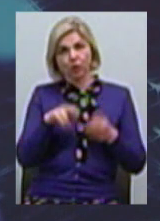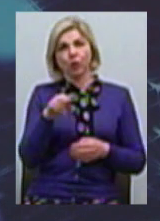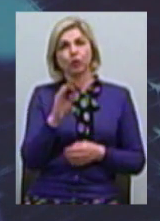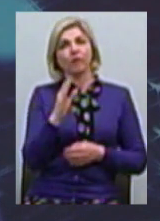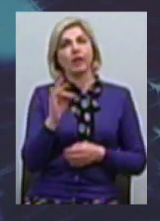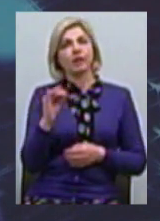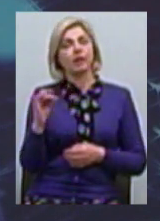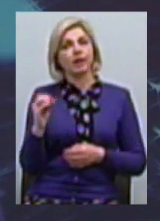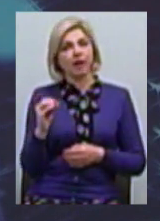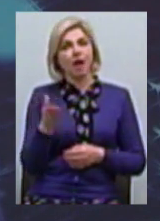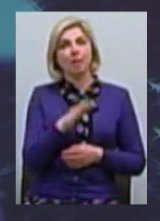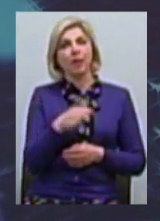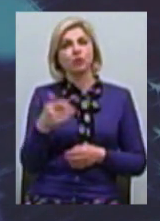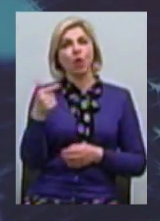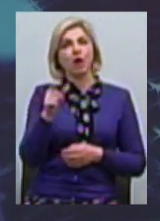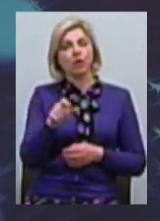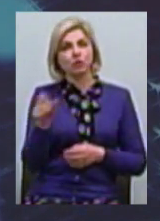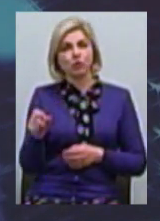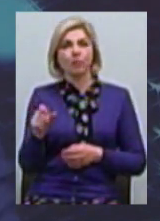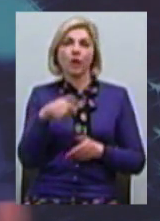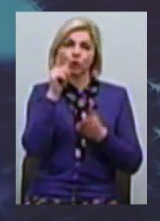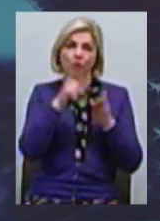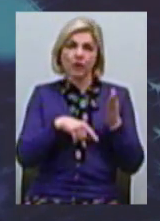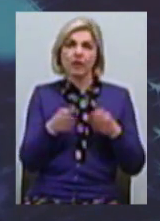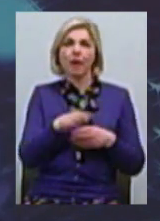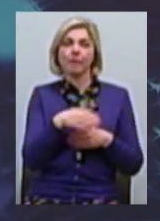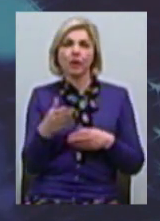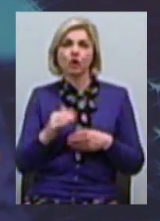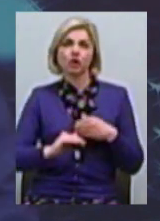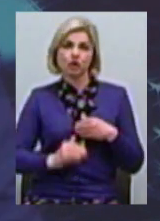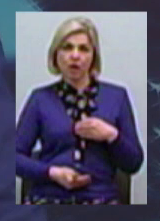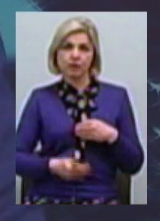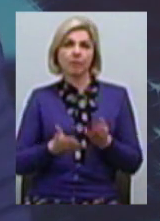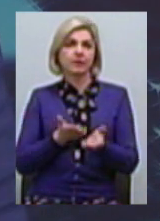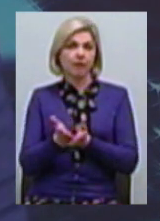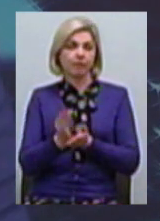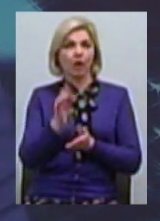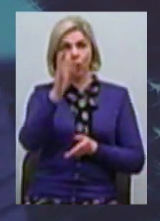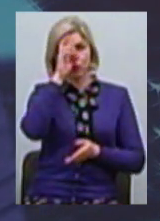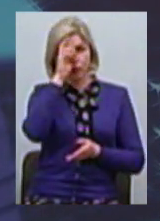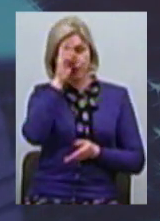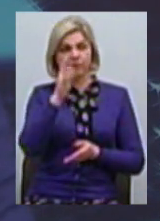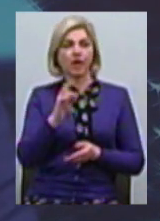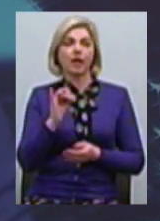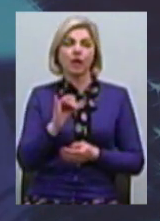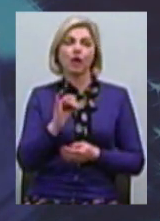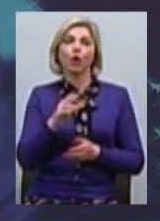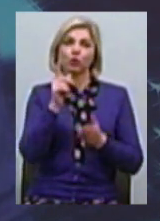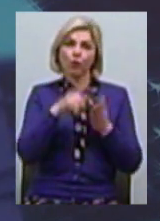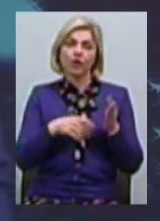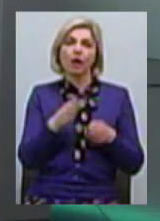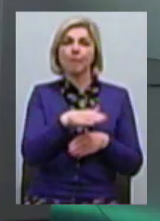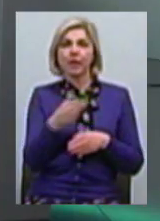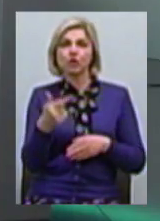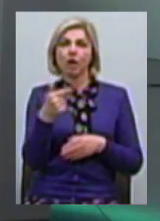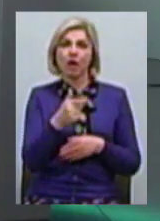между, разумеется, гражданами, это доверие между частным IT-сектором и государством, и это доверие между гражданами и государством, то есть